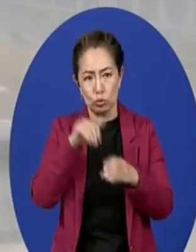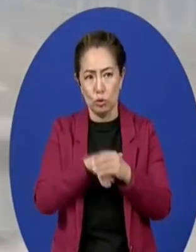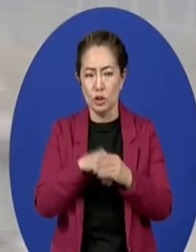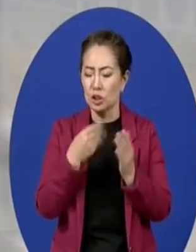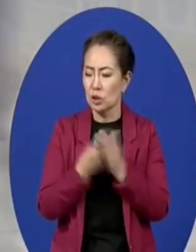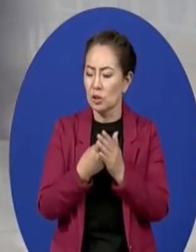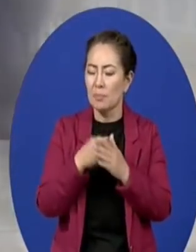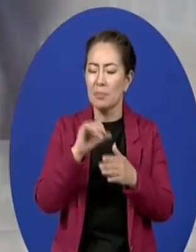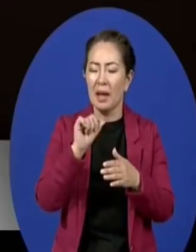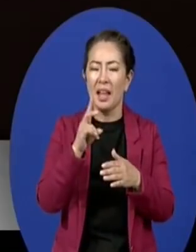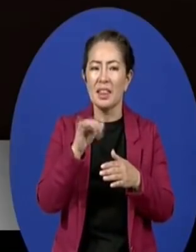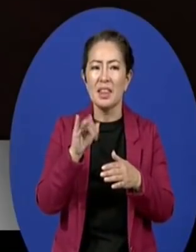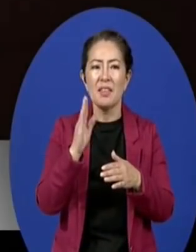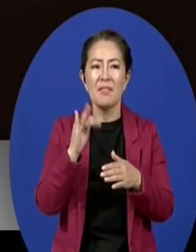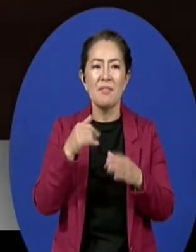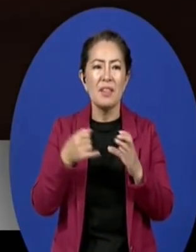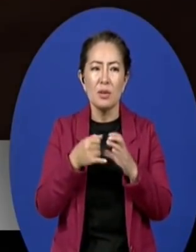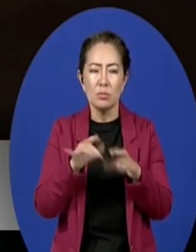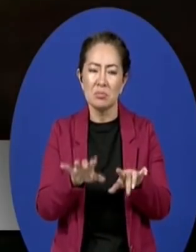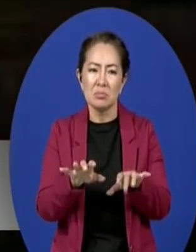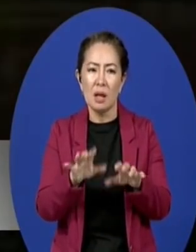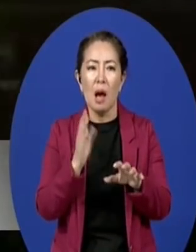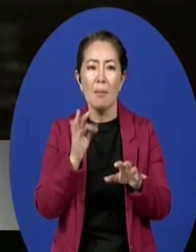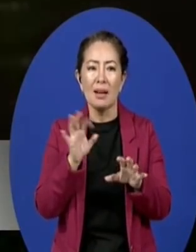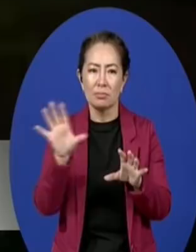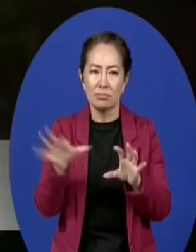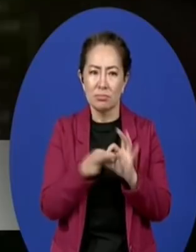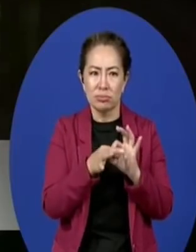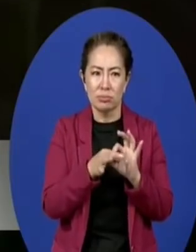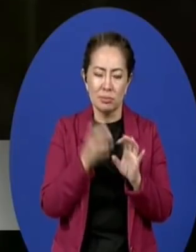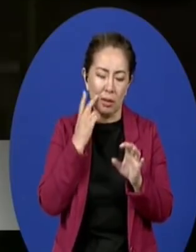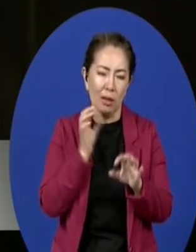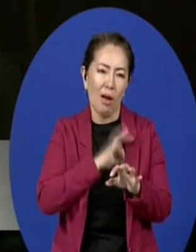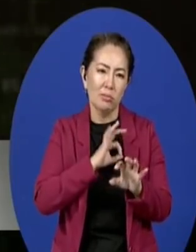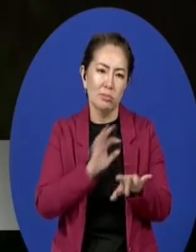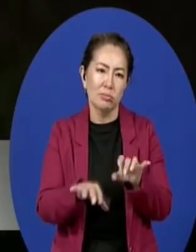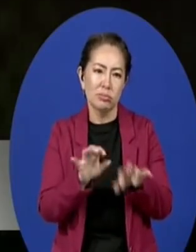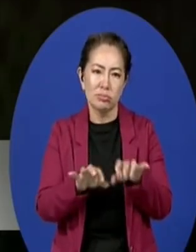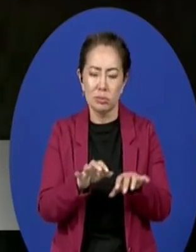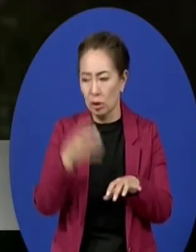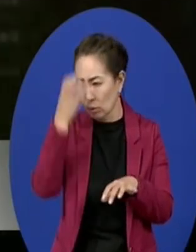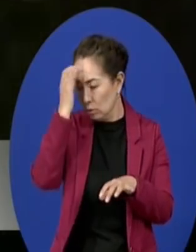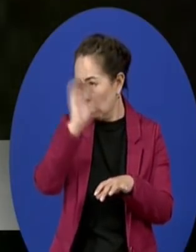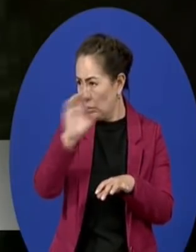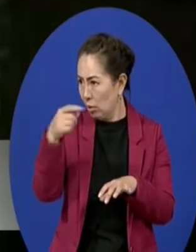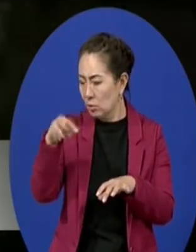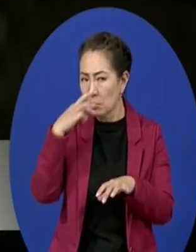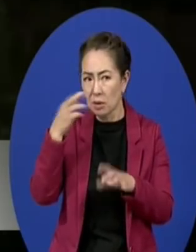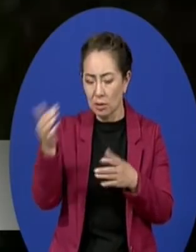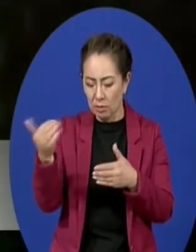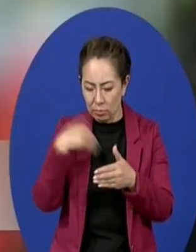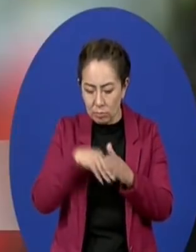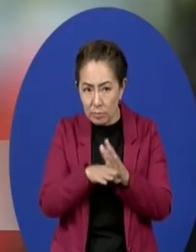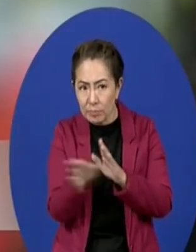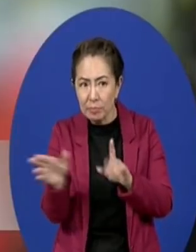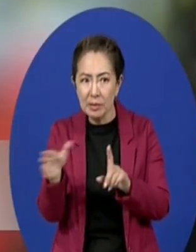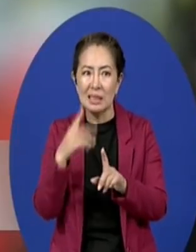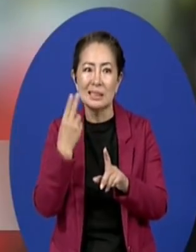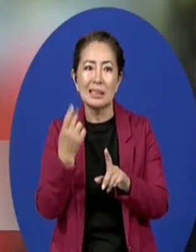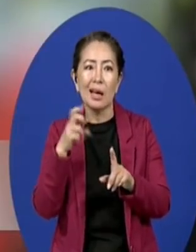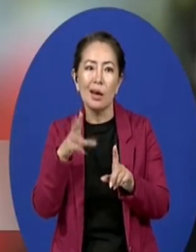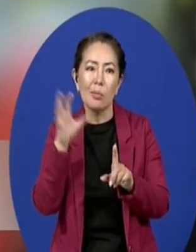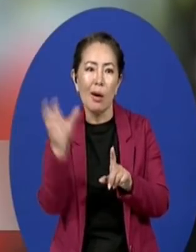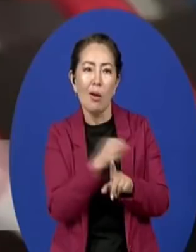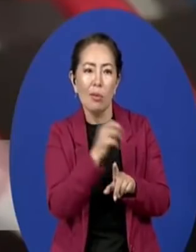хэлэхэд антивирусын програм суулгалгүйгээр Microsoft Office-ийн програмыг тогтмол ашиглаж байсан төрийн аль багчдын мэдээлэл нэвтэрч цахим халдлага